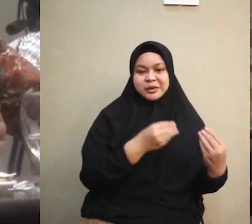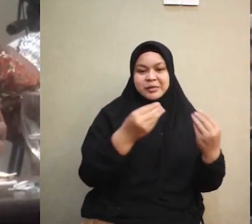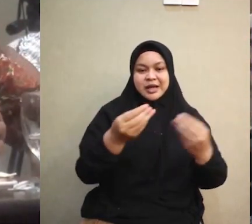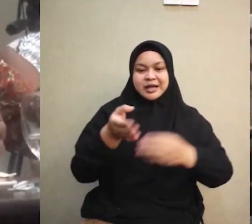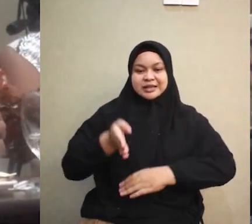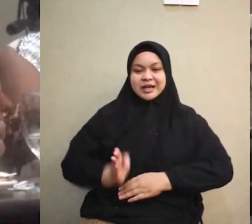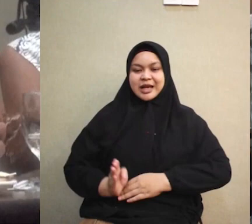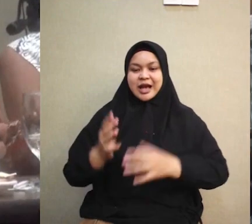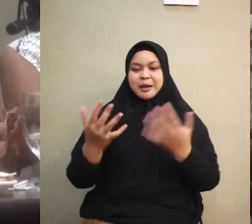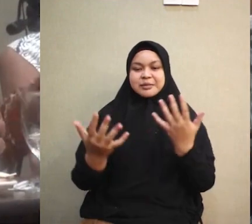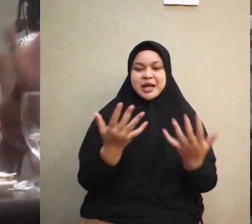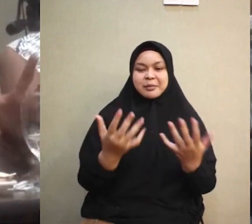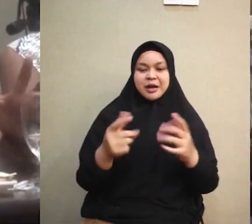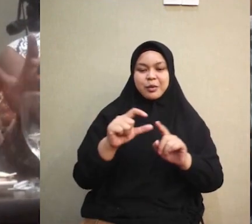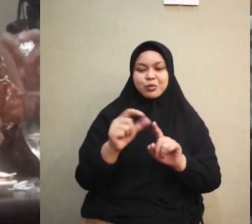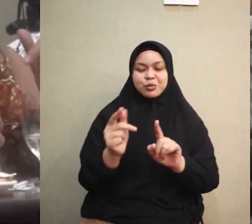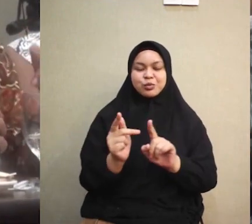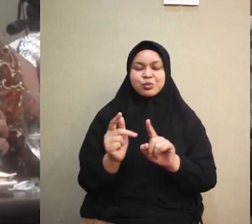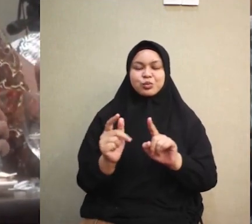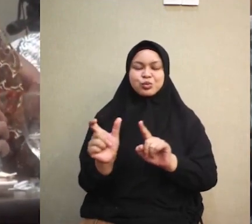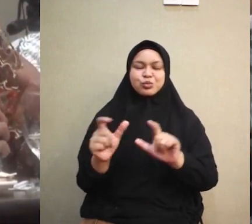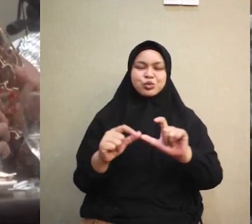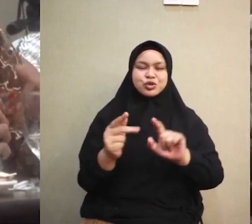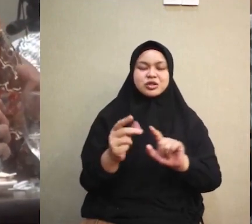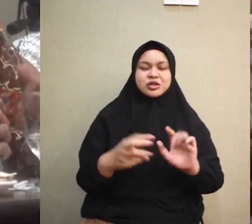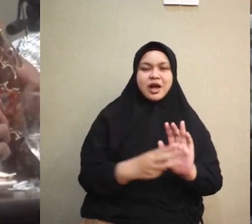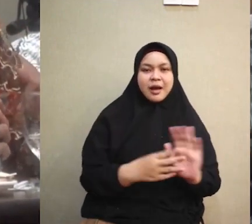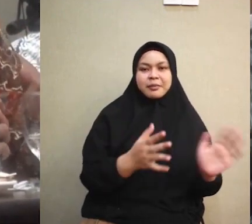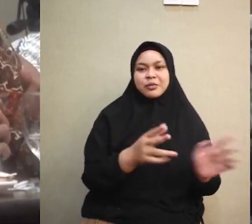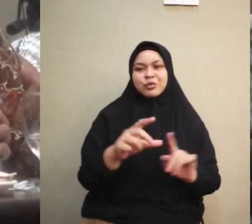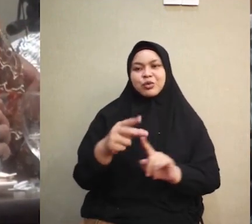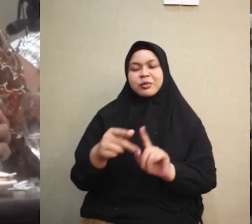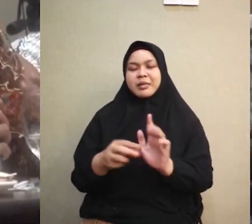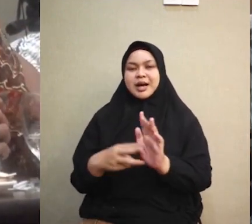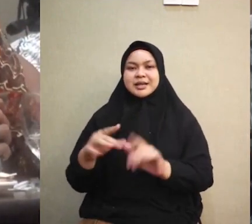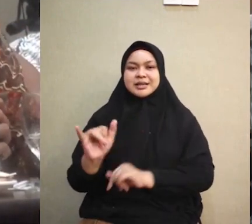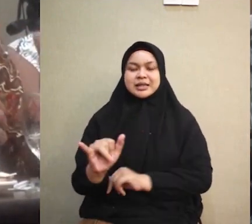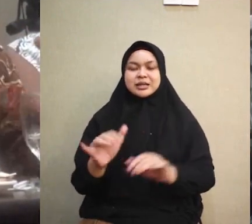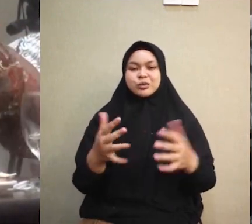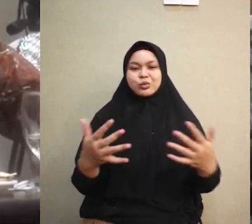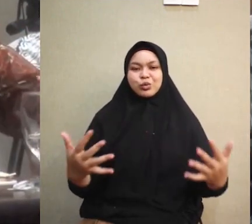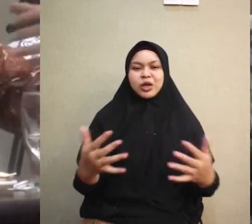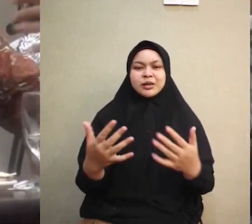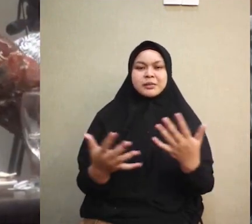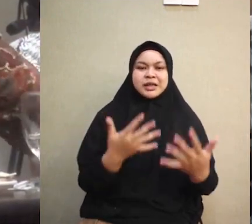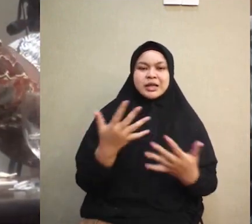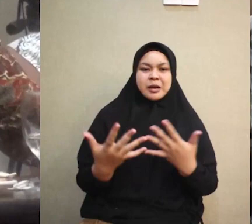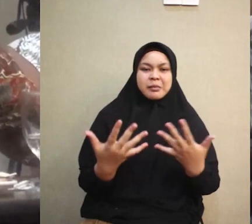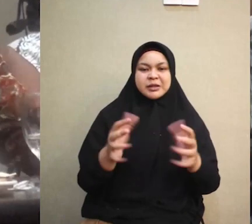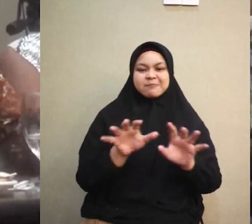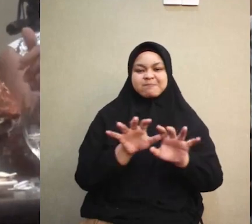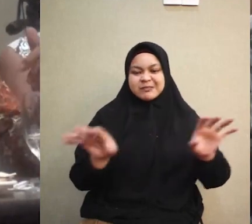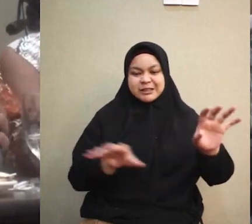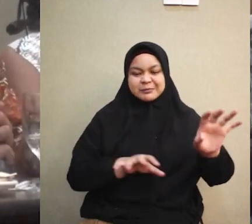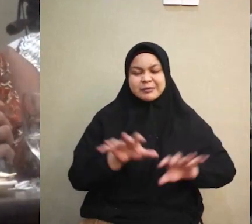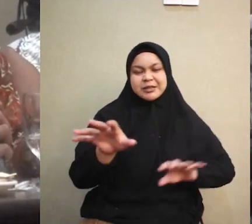Sigap Sabda pushformasi gitu ya yang mungkin masih bercerai-berai